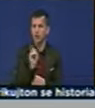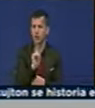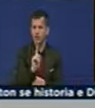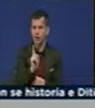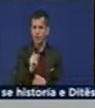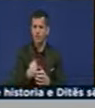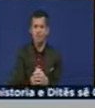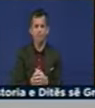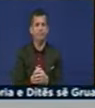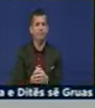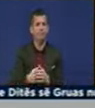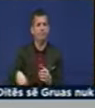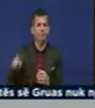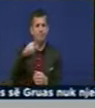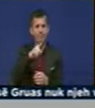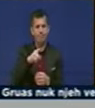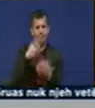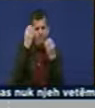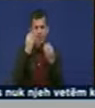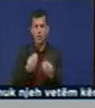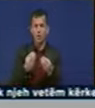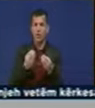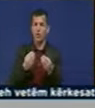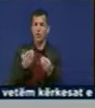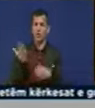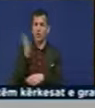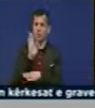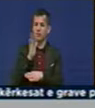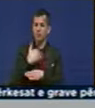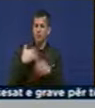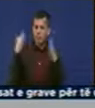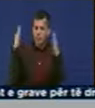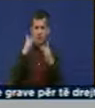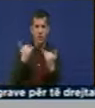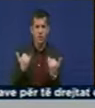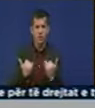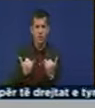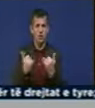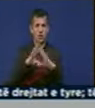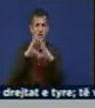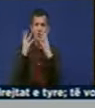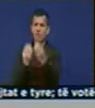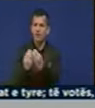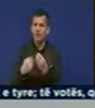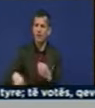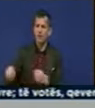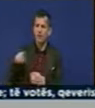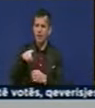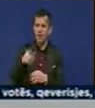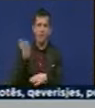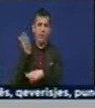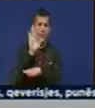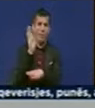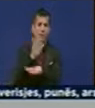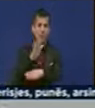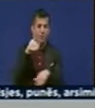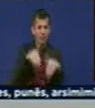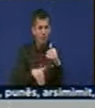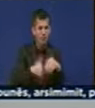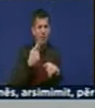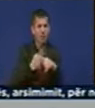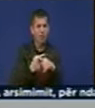Të dashur amike, ndryshimi vjen me përkushtim dhe ne sot të zgjedhurat në këtë parlament dhe në parlamentet